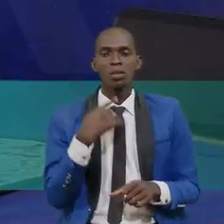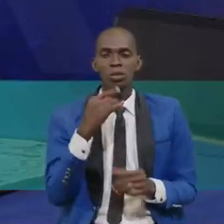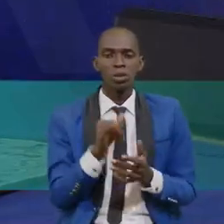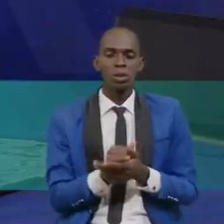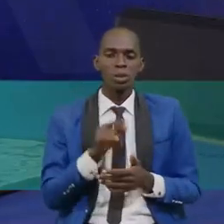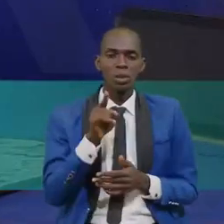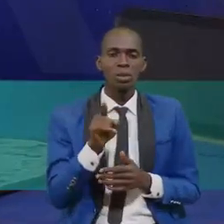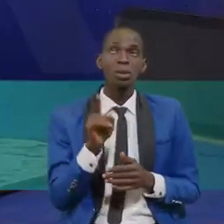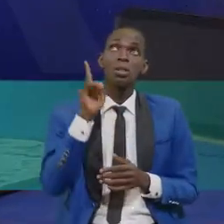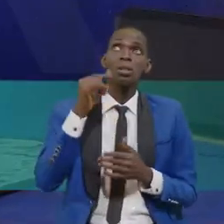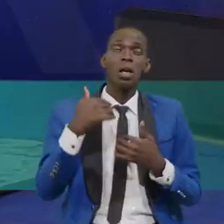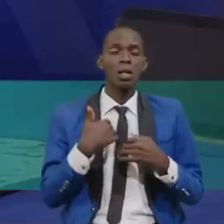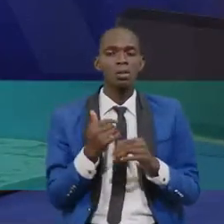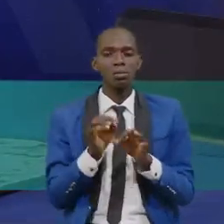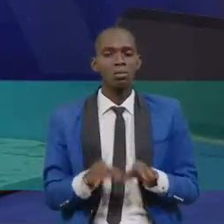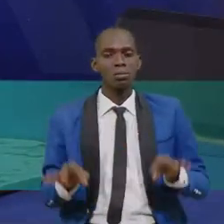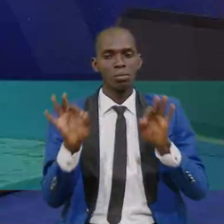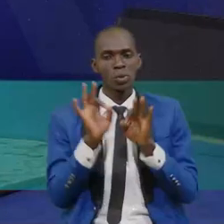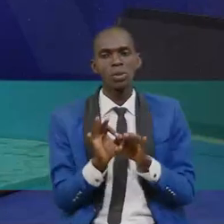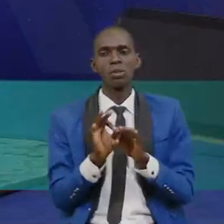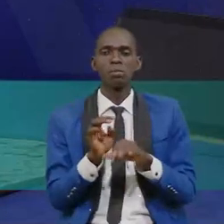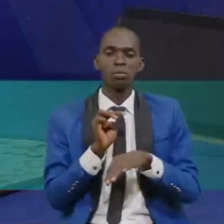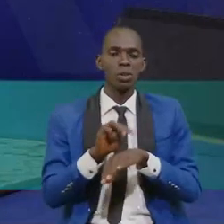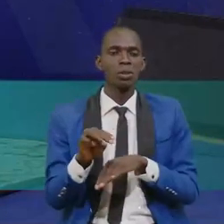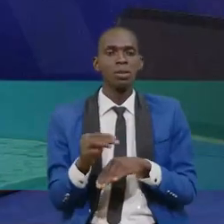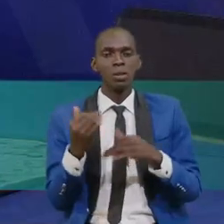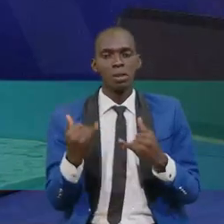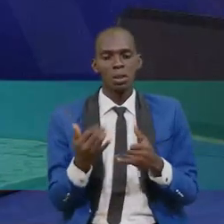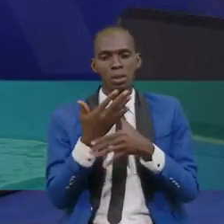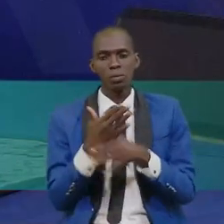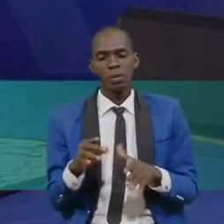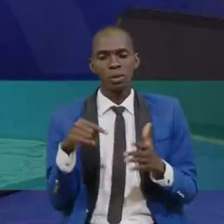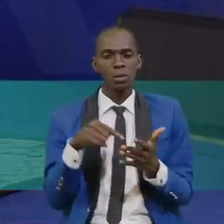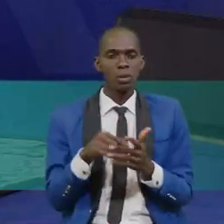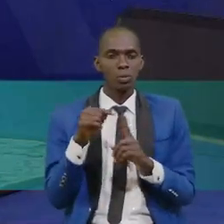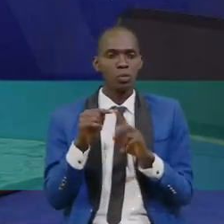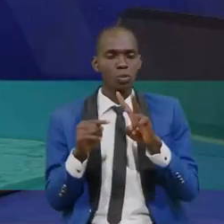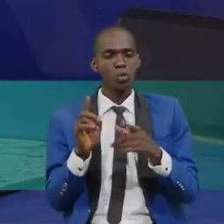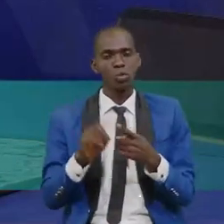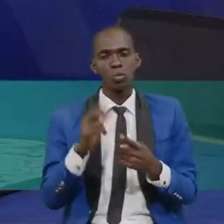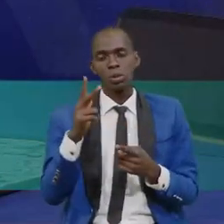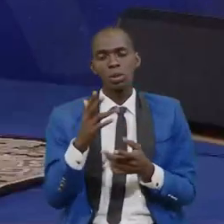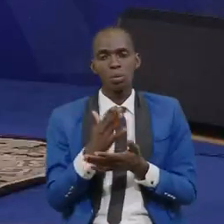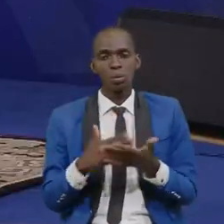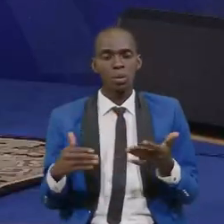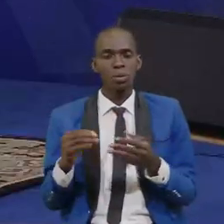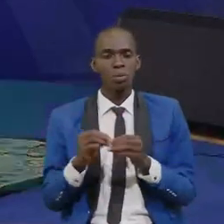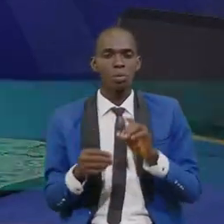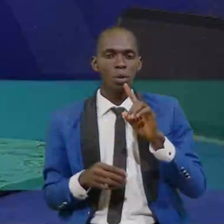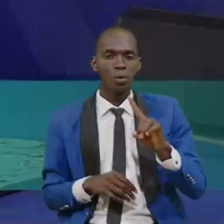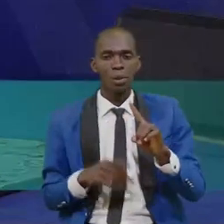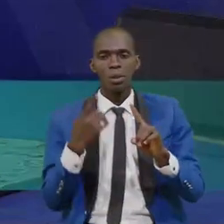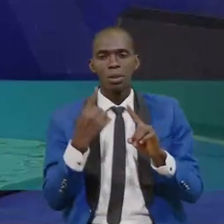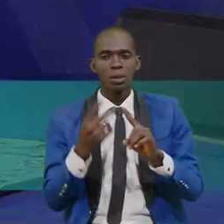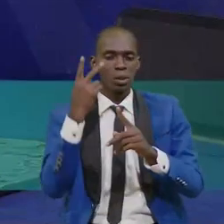message essentiel. Il a aussi un mandat essentiel. Nous voyons ceci en trois éléments. Premièrement, la prophétie